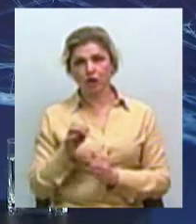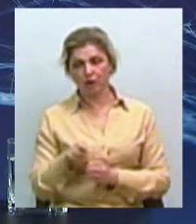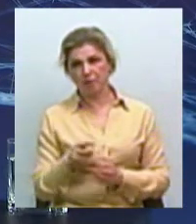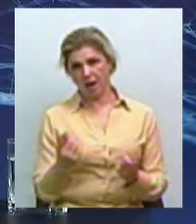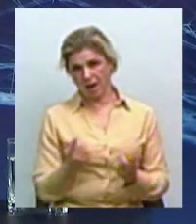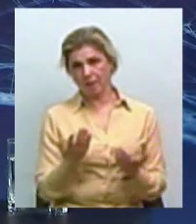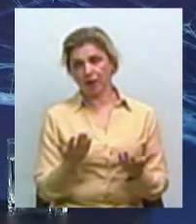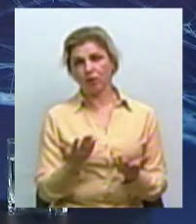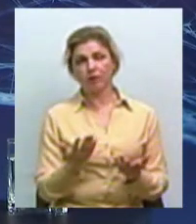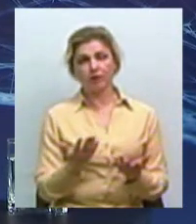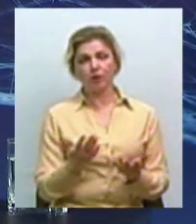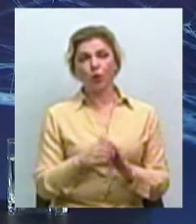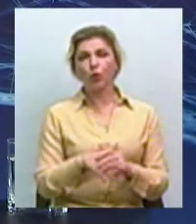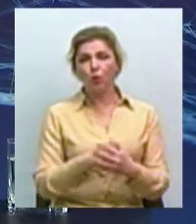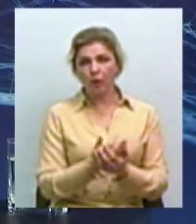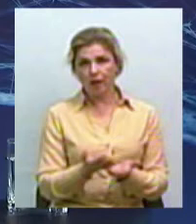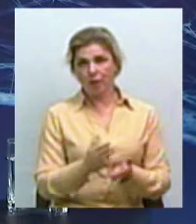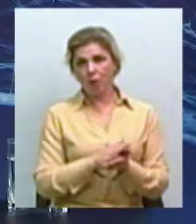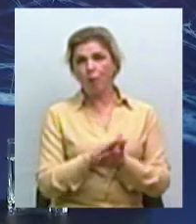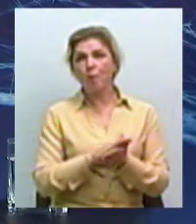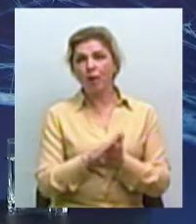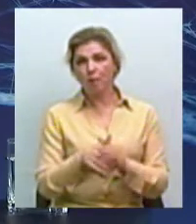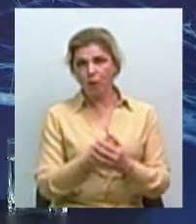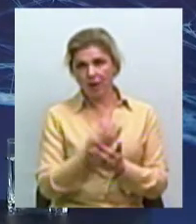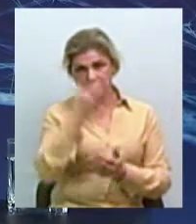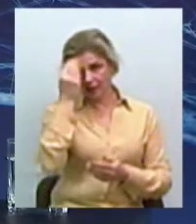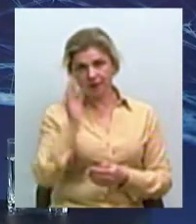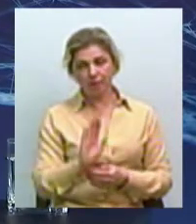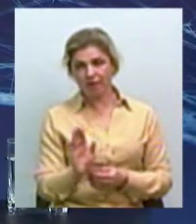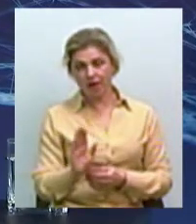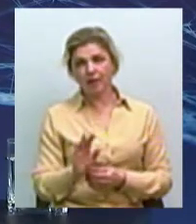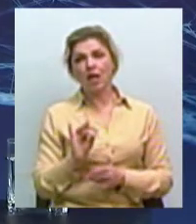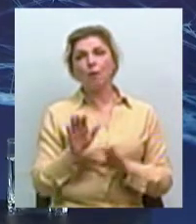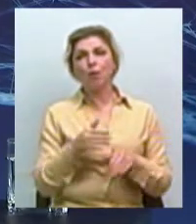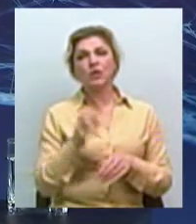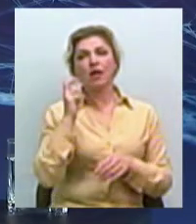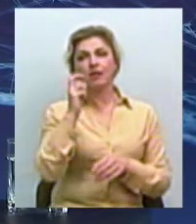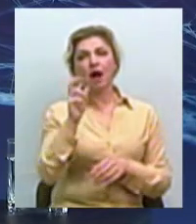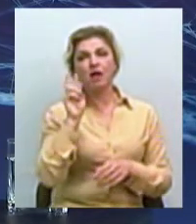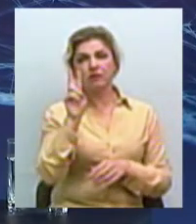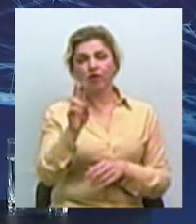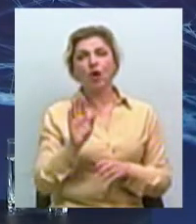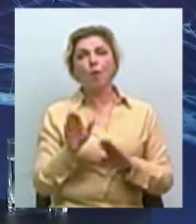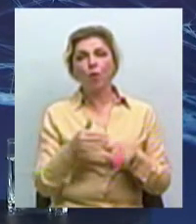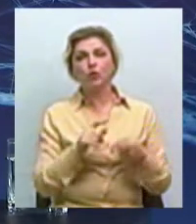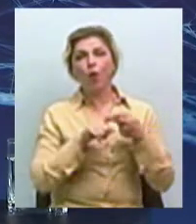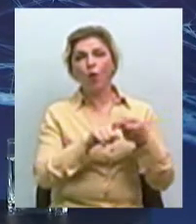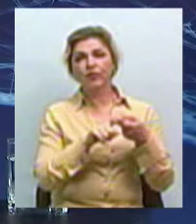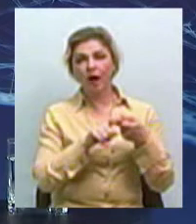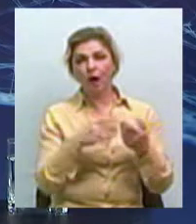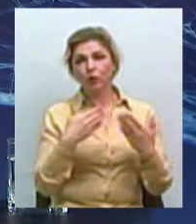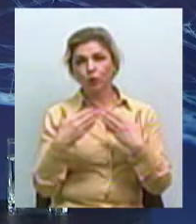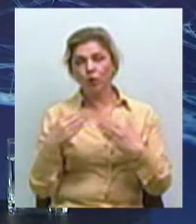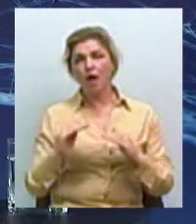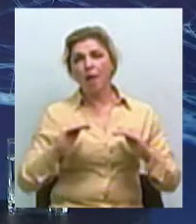Елементарно, десь якісь руки, помити руки ми забуваємо, після транспорту, після контакту менше